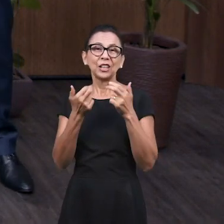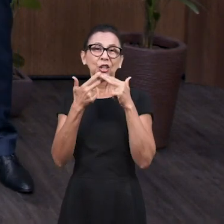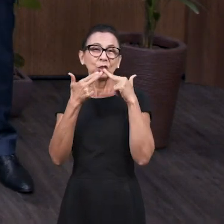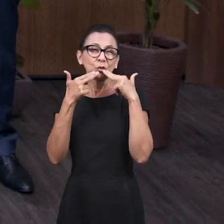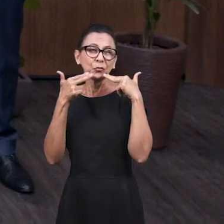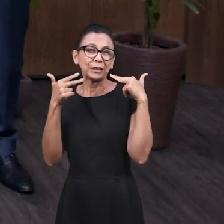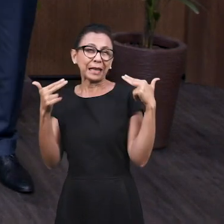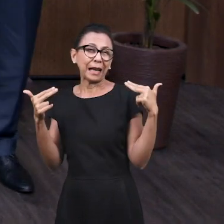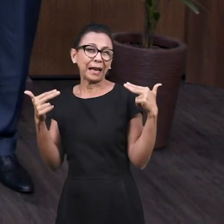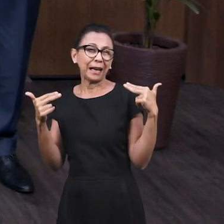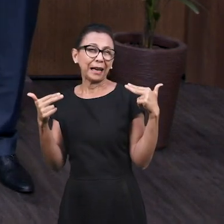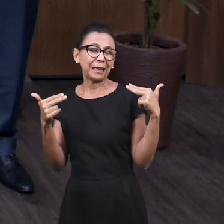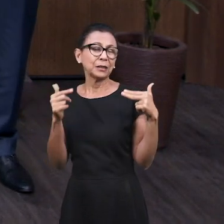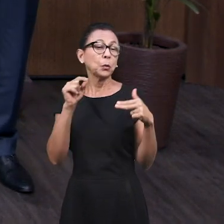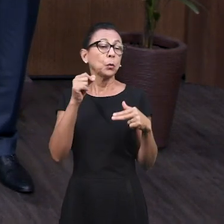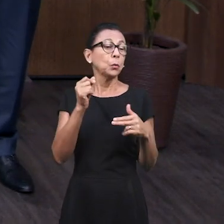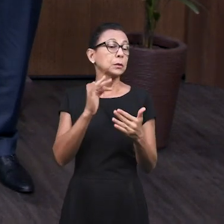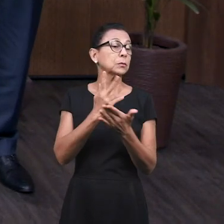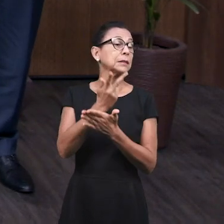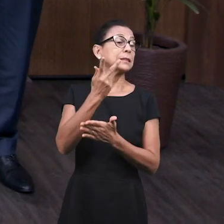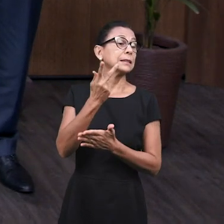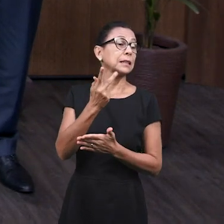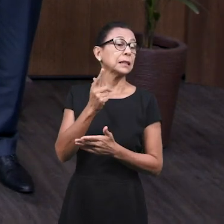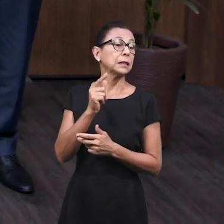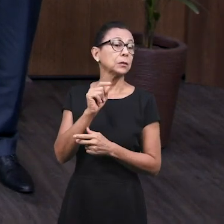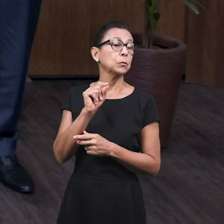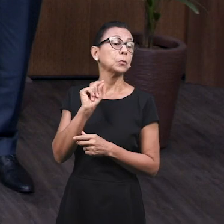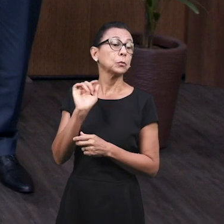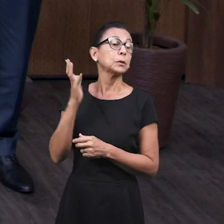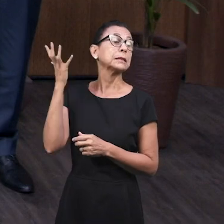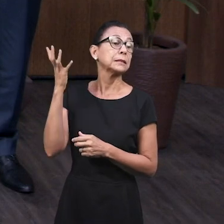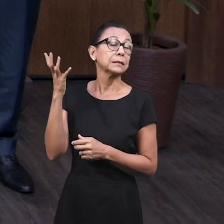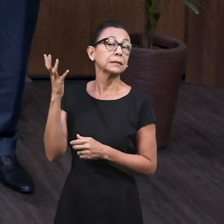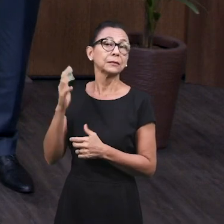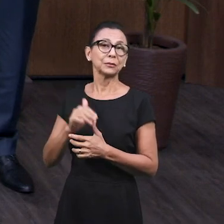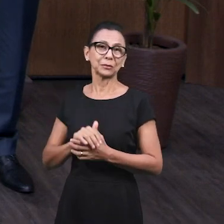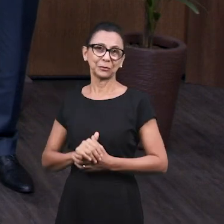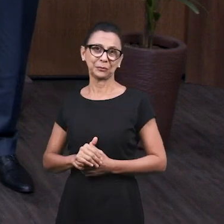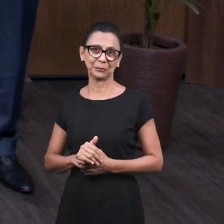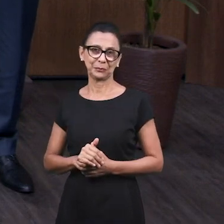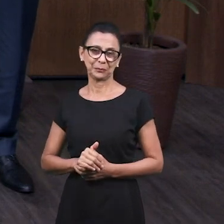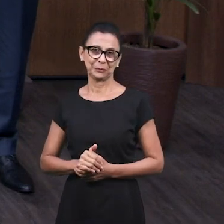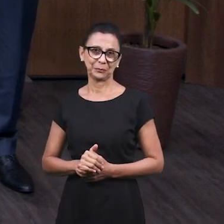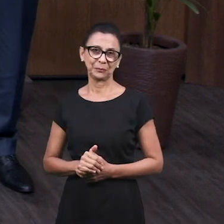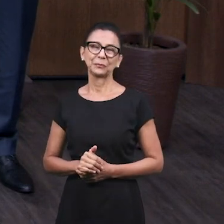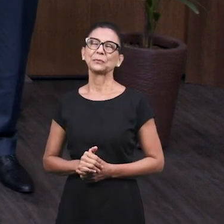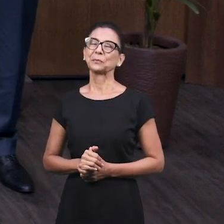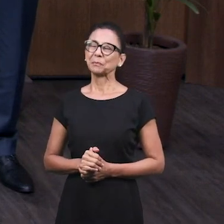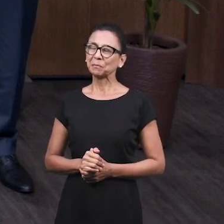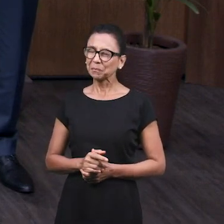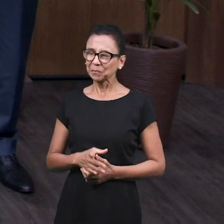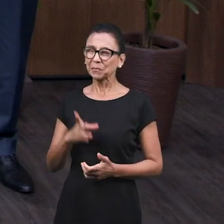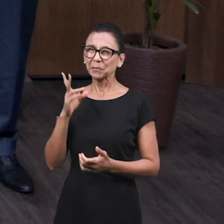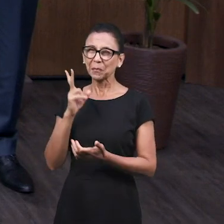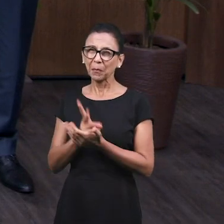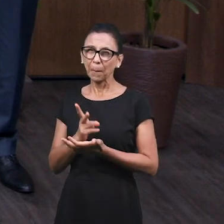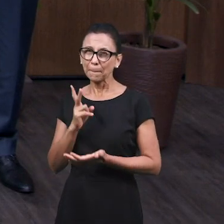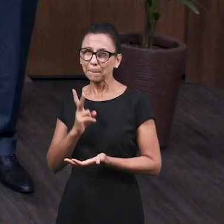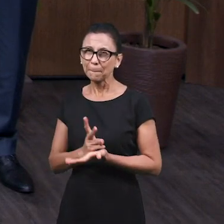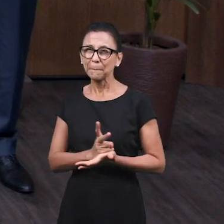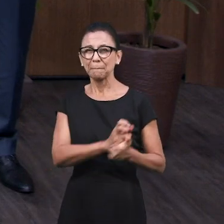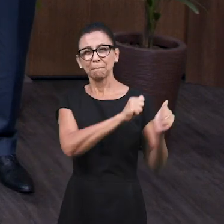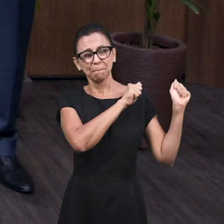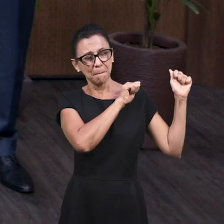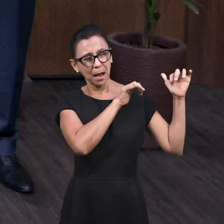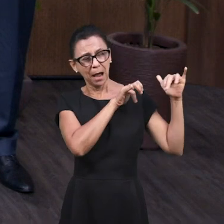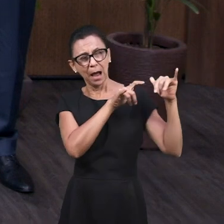chose. Attire l'attention que malgré toutes les barrières mises par la foule,